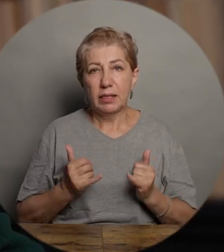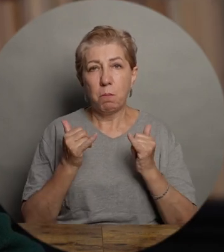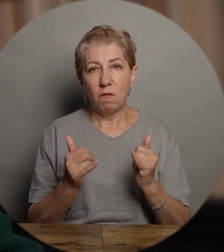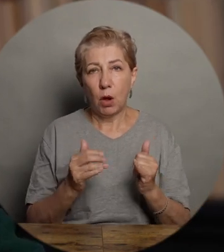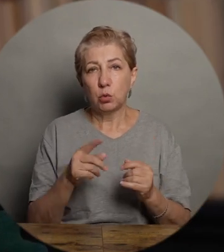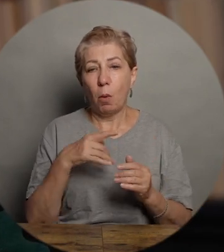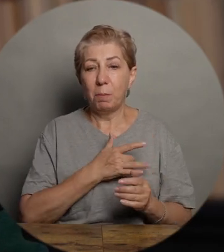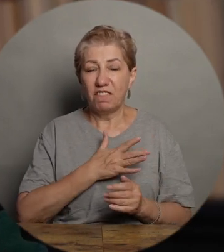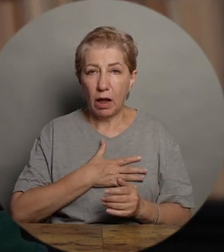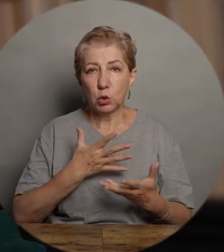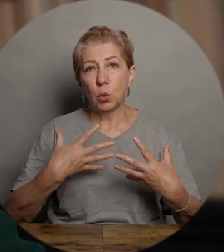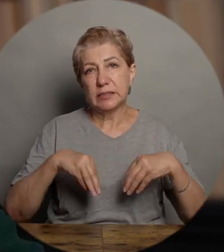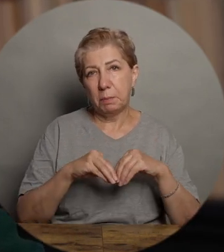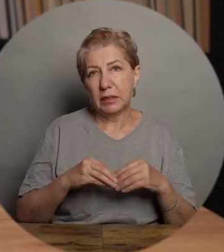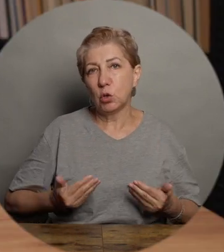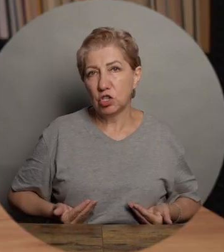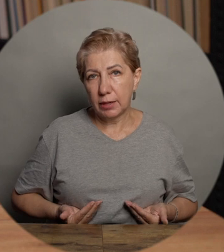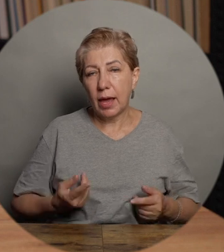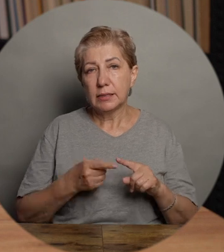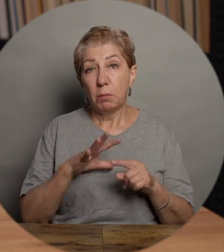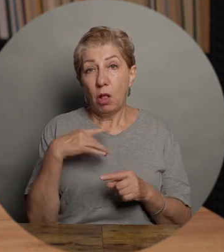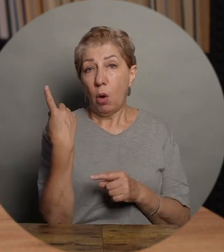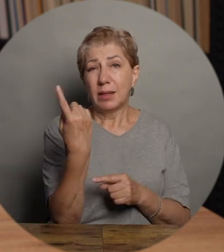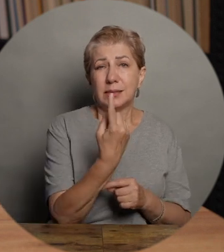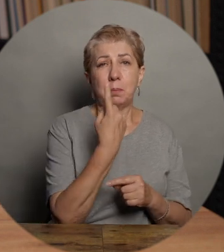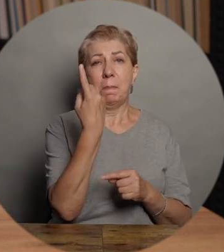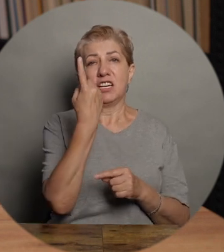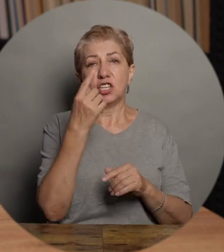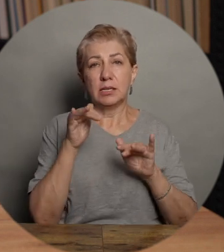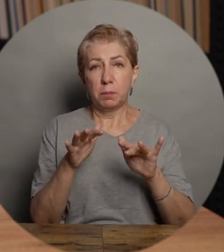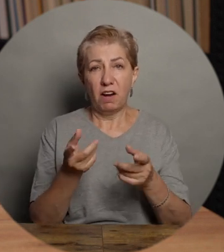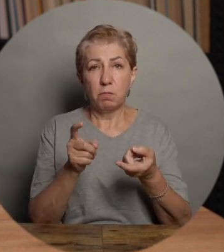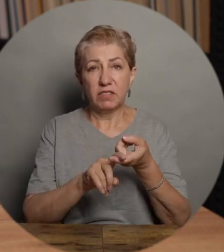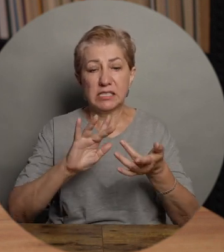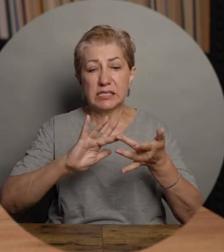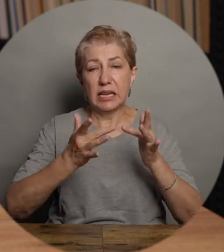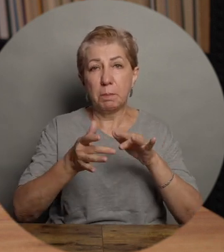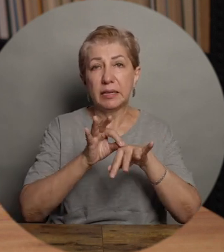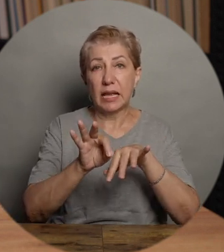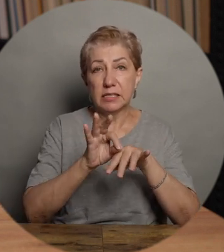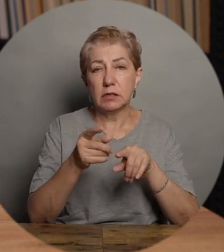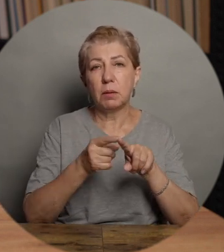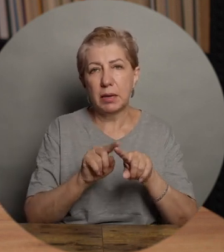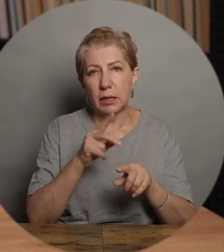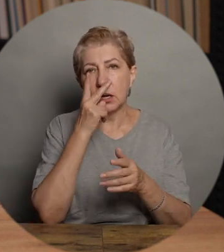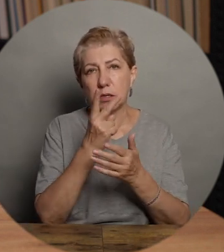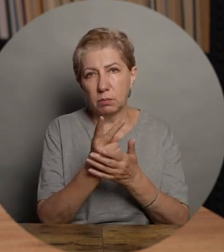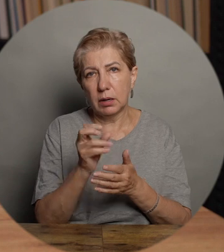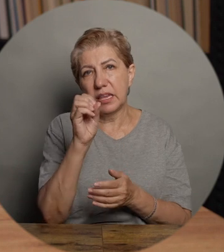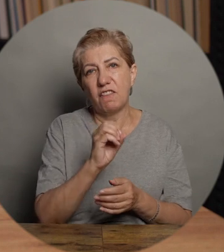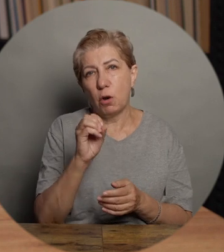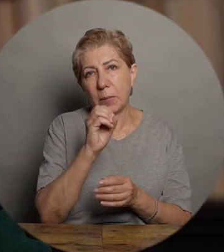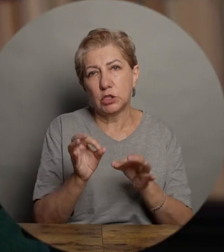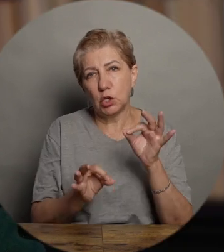приватного та сімейного життя Це була одна із перших справ пов'язаних з кібернасильством яку розглянув Європейський суд з